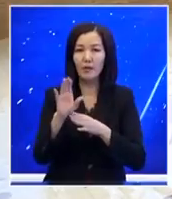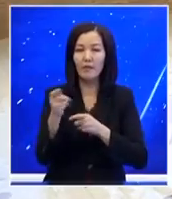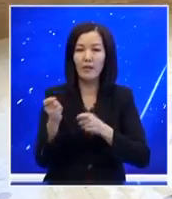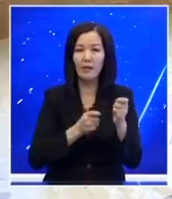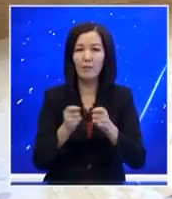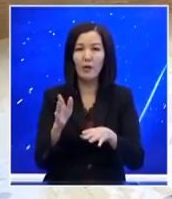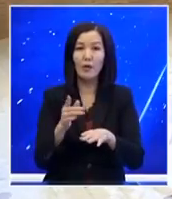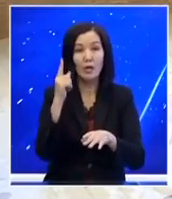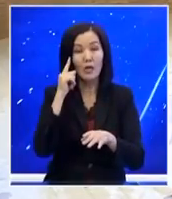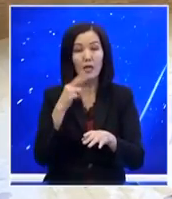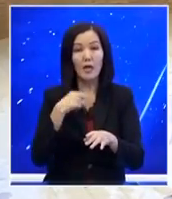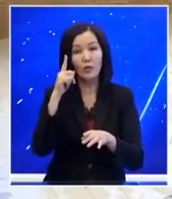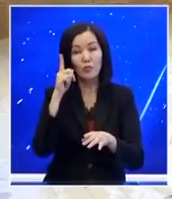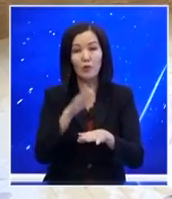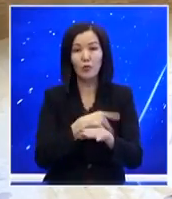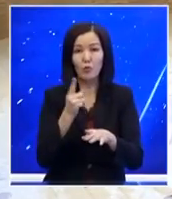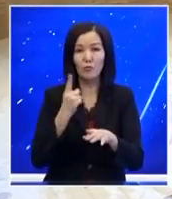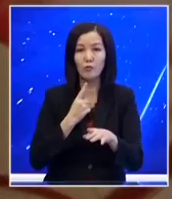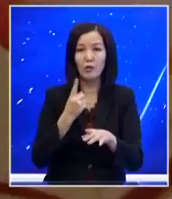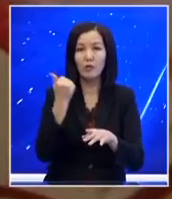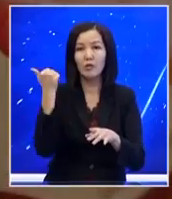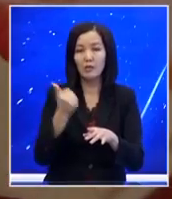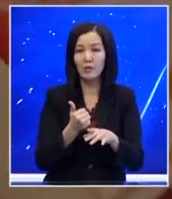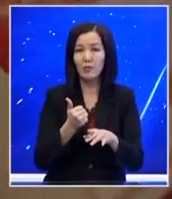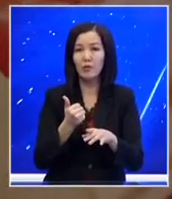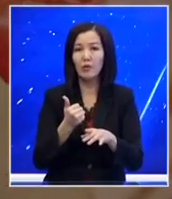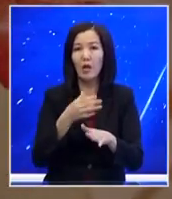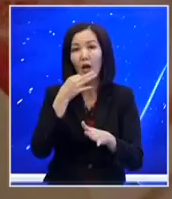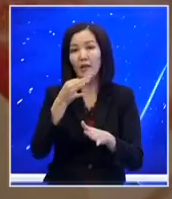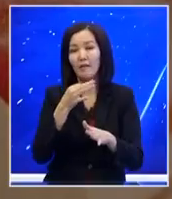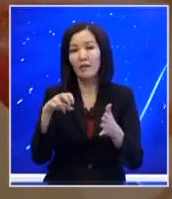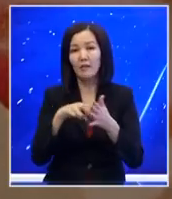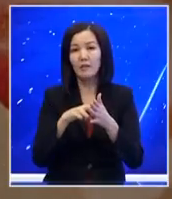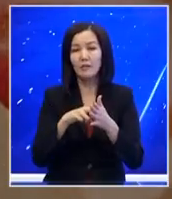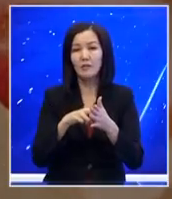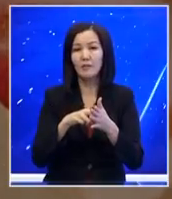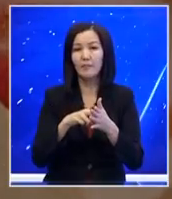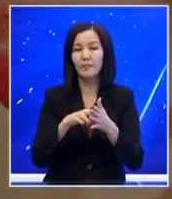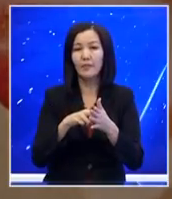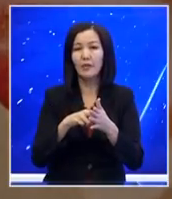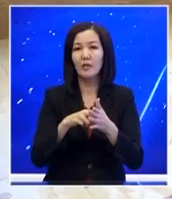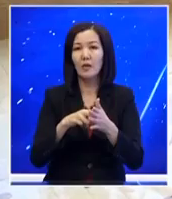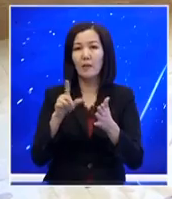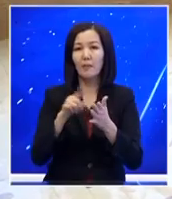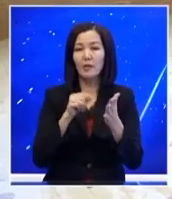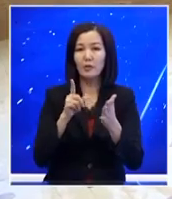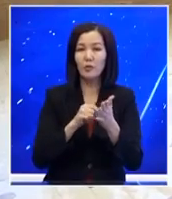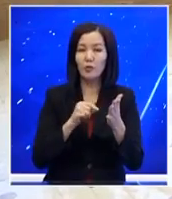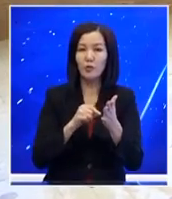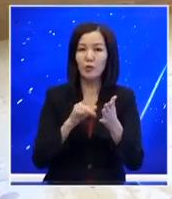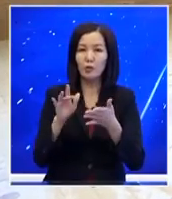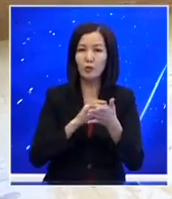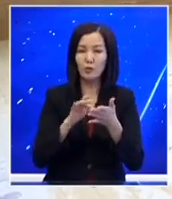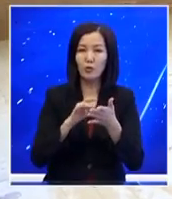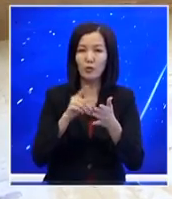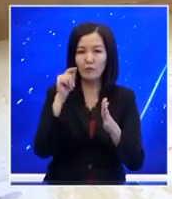долго буду ждать, но в течение недели, уже вот через неделю, поступили деньги на ваш пенсионный счет. Обращаться в